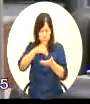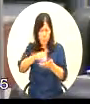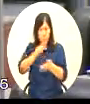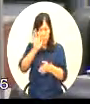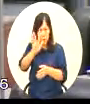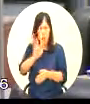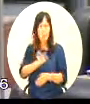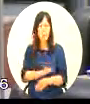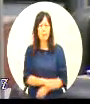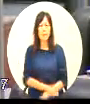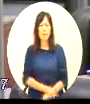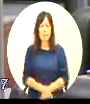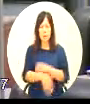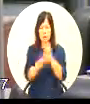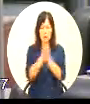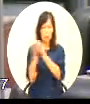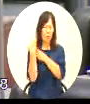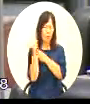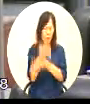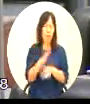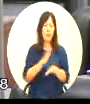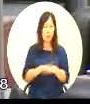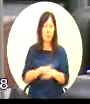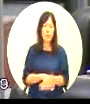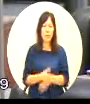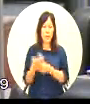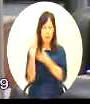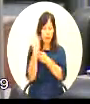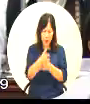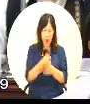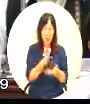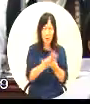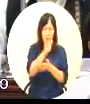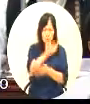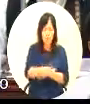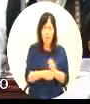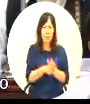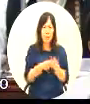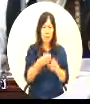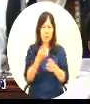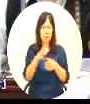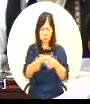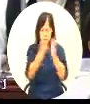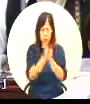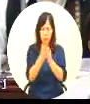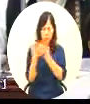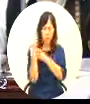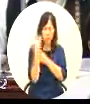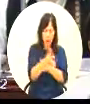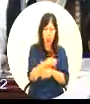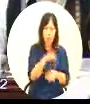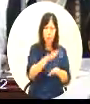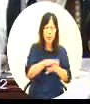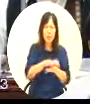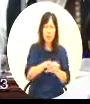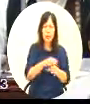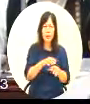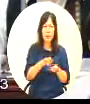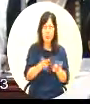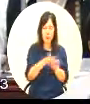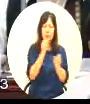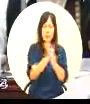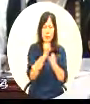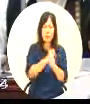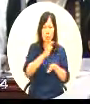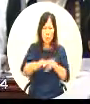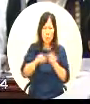个统包的一个发包，那统包发包之后我们会针对统包发包的部分然后就开始，当然一开